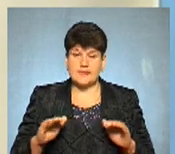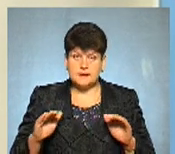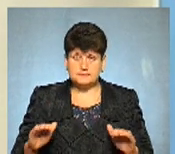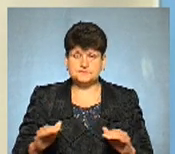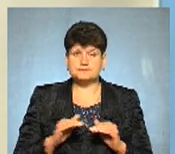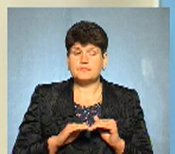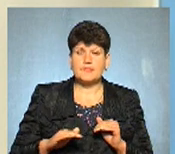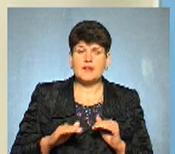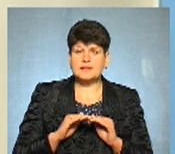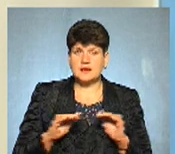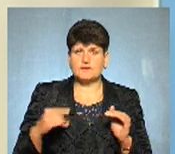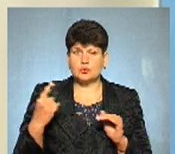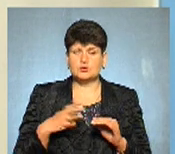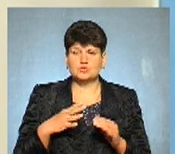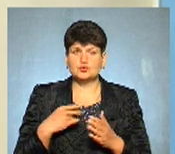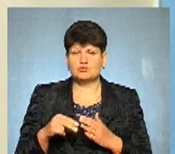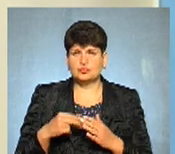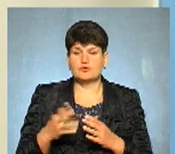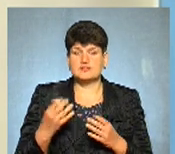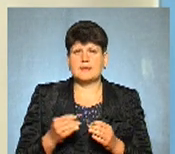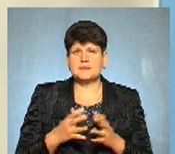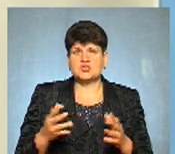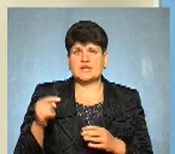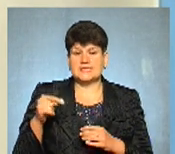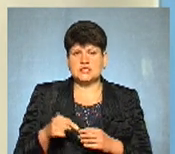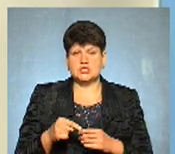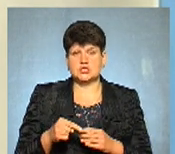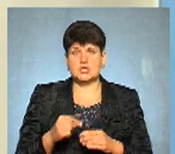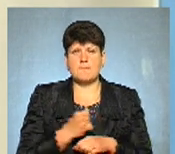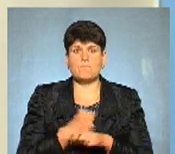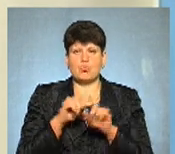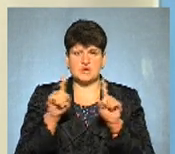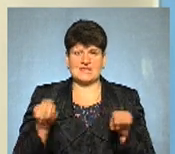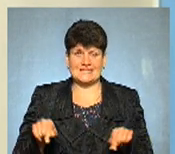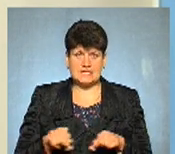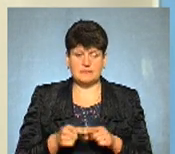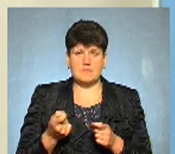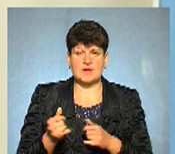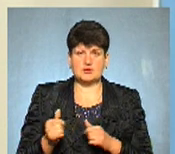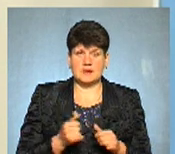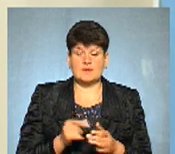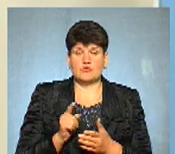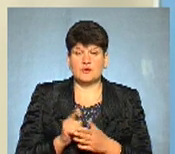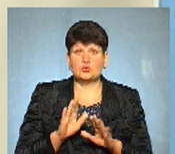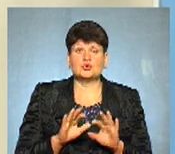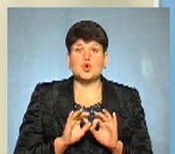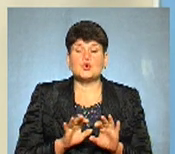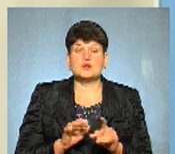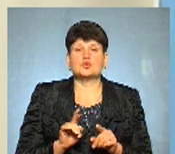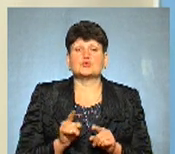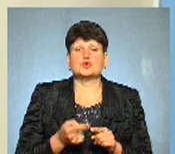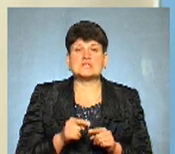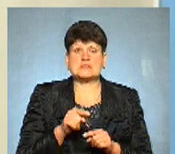рівні області було закуплено вже більше тисячі путівок для малозабезпечених дітей. І відповідно, повинно бути роз'яснення щодо цих